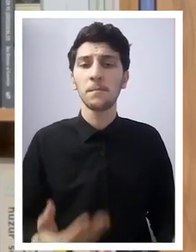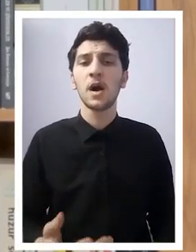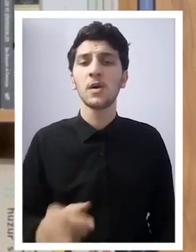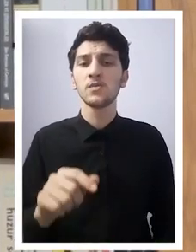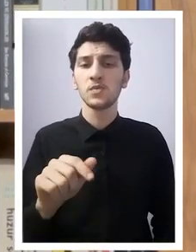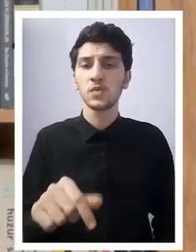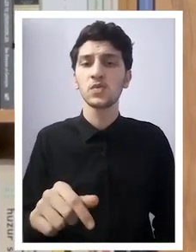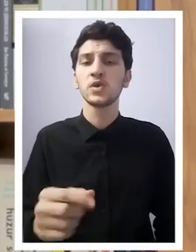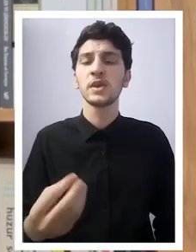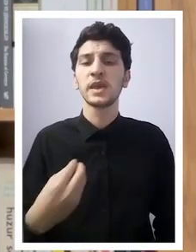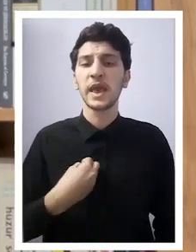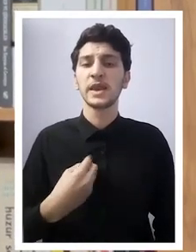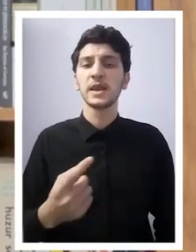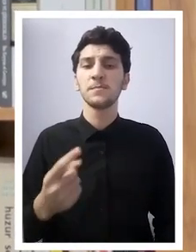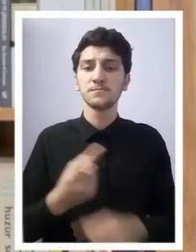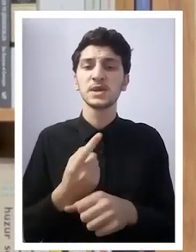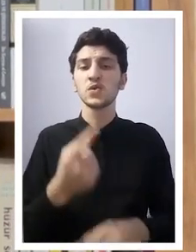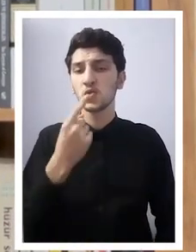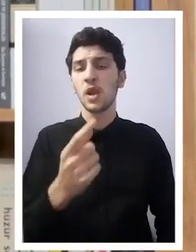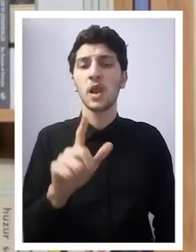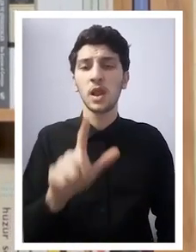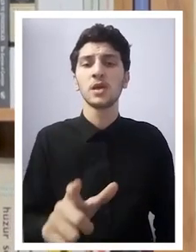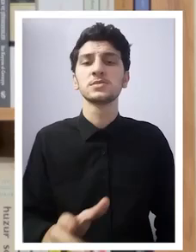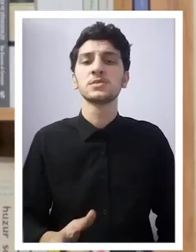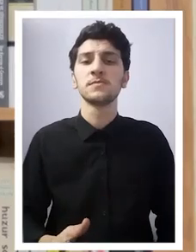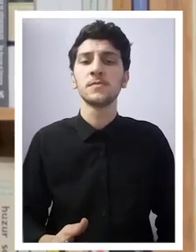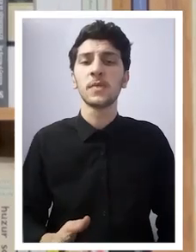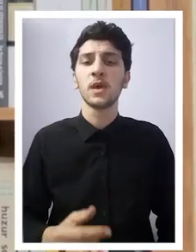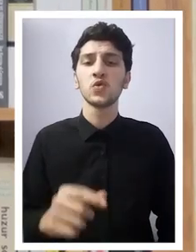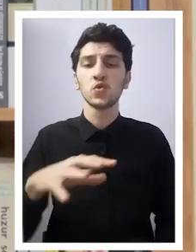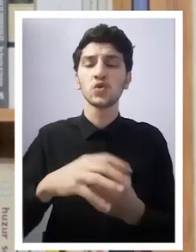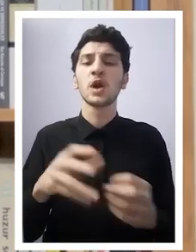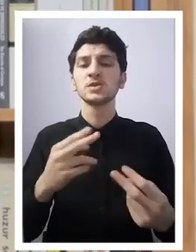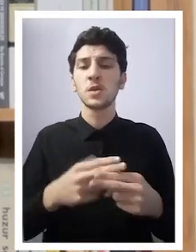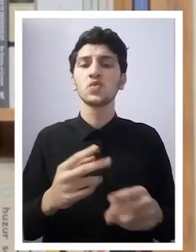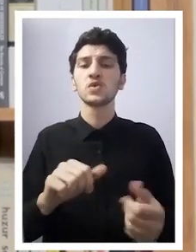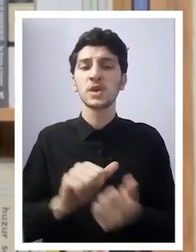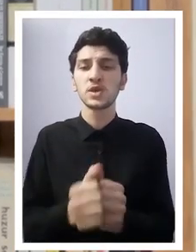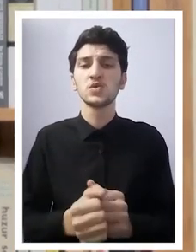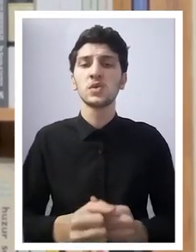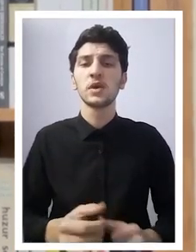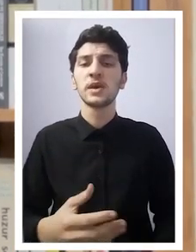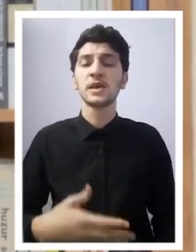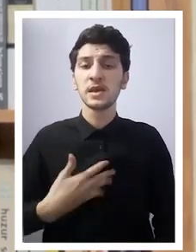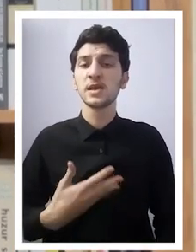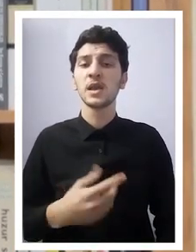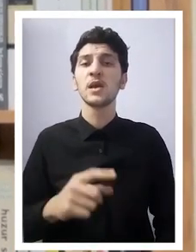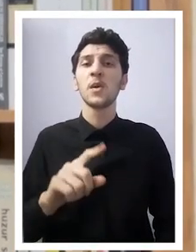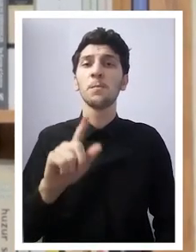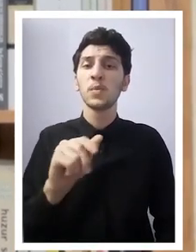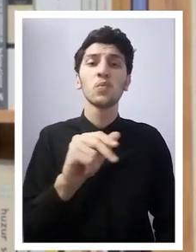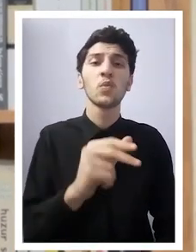bugün yeni şeyler söylemenin vaktidir. Dünya hızla değişiyor. İhtiyaçlarımız her